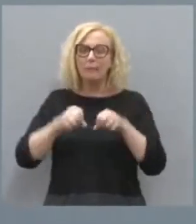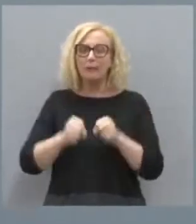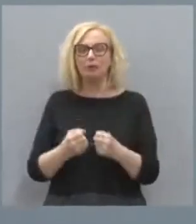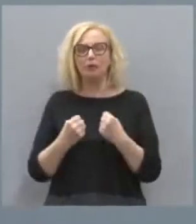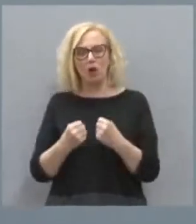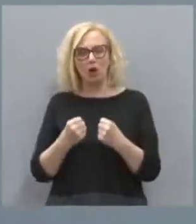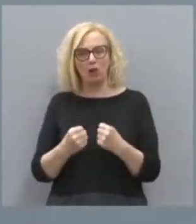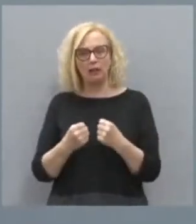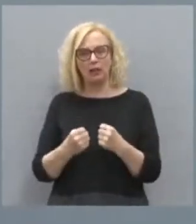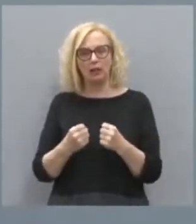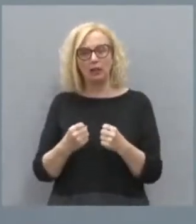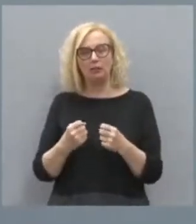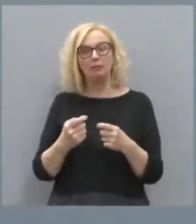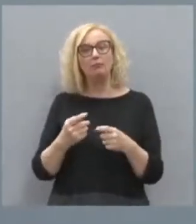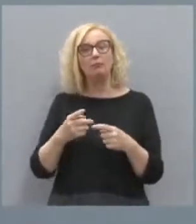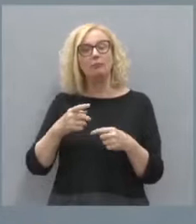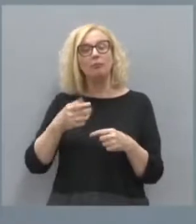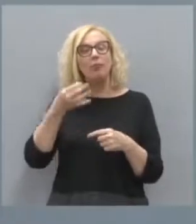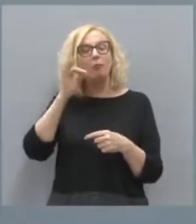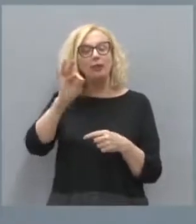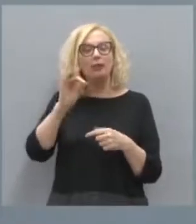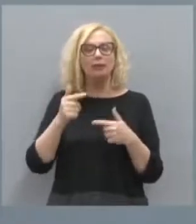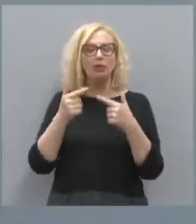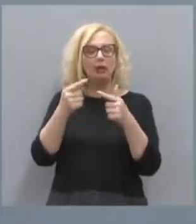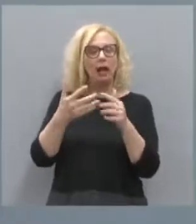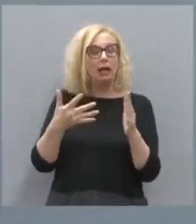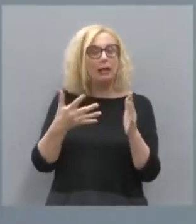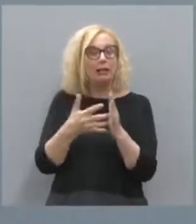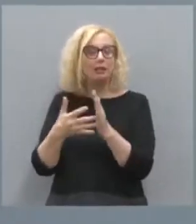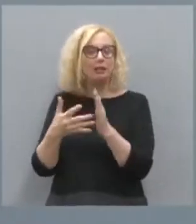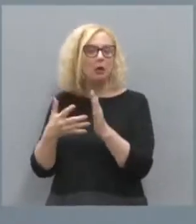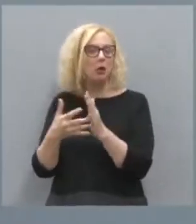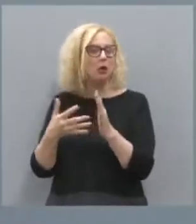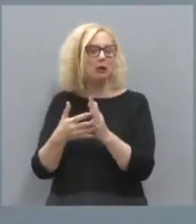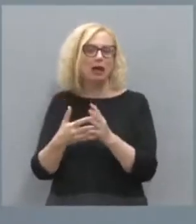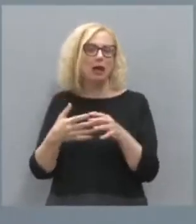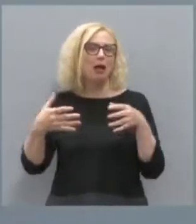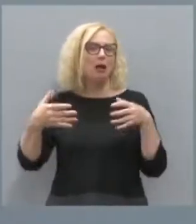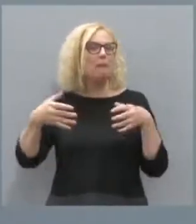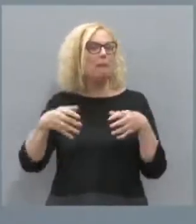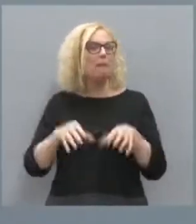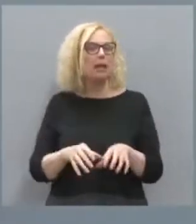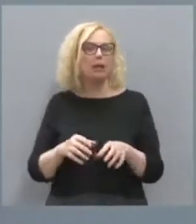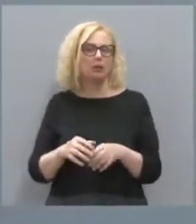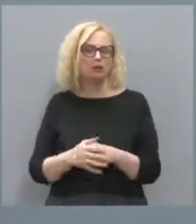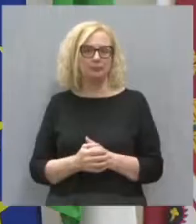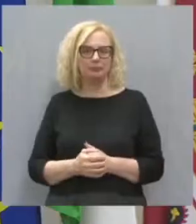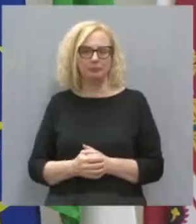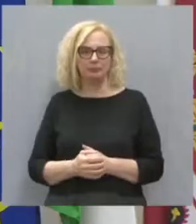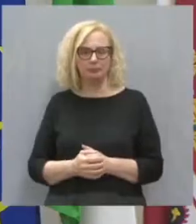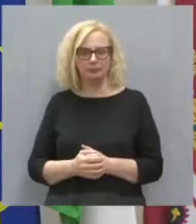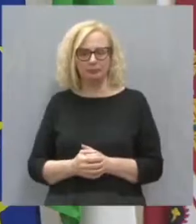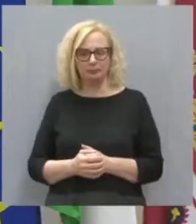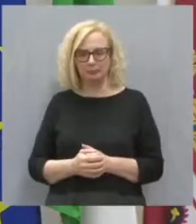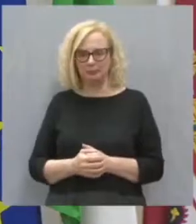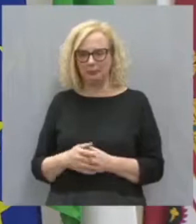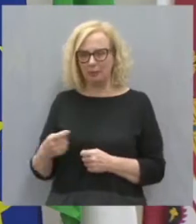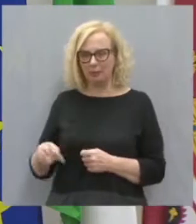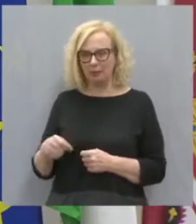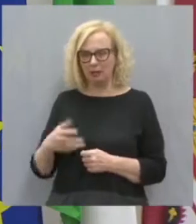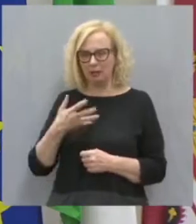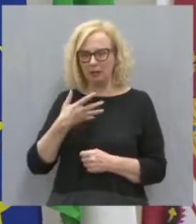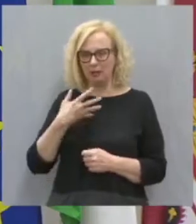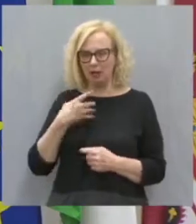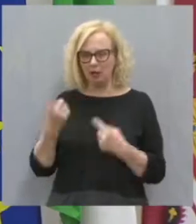meno criticità possibile a tutto ciò che era già programmato presidente ci sono anche però delle